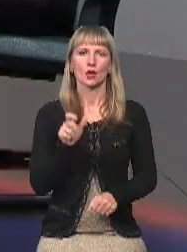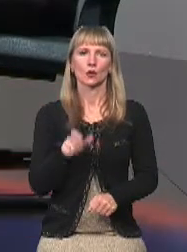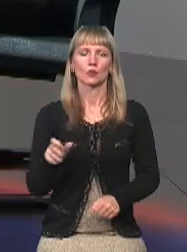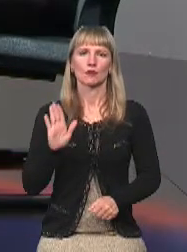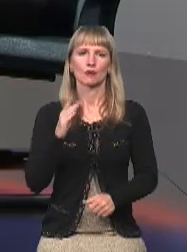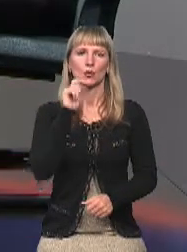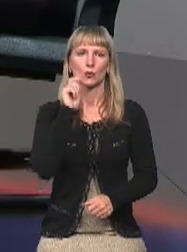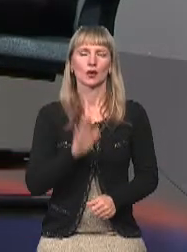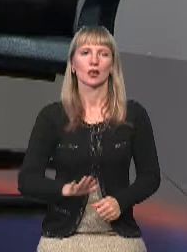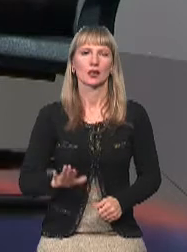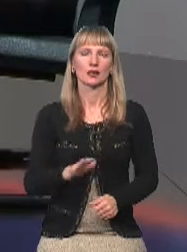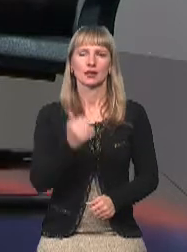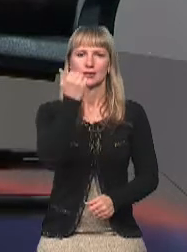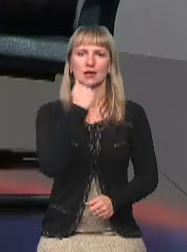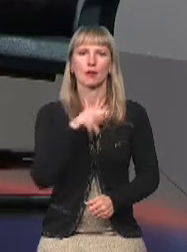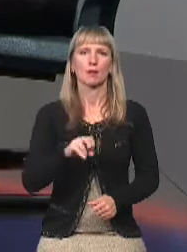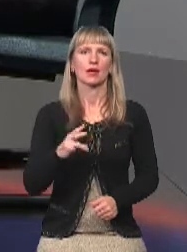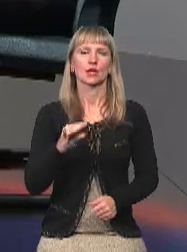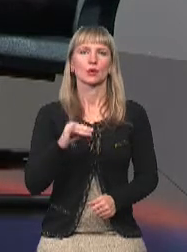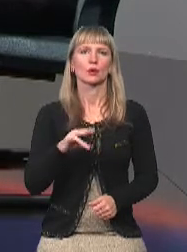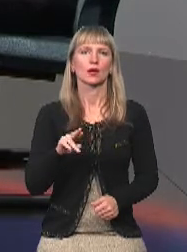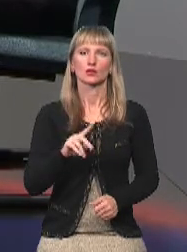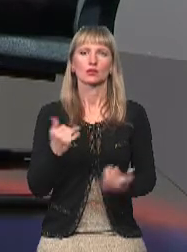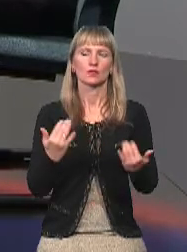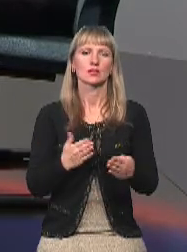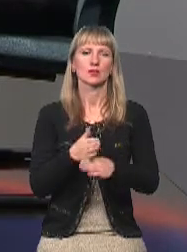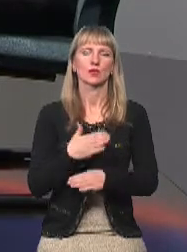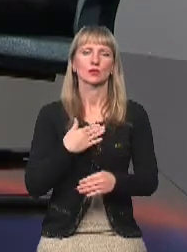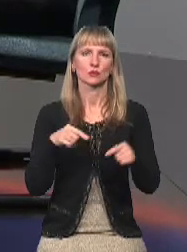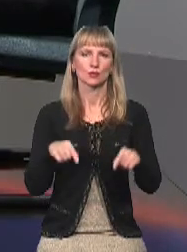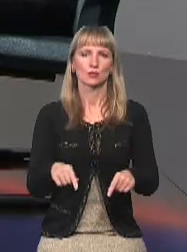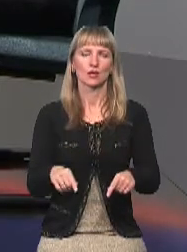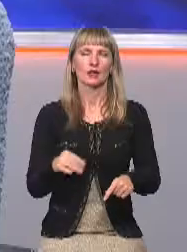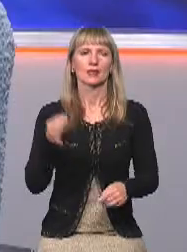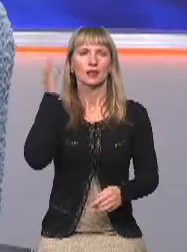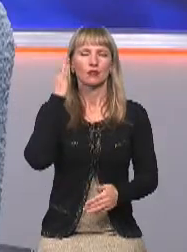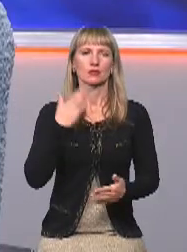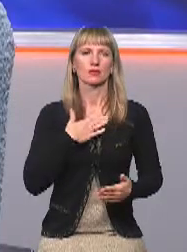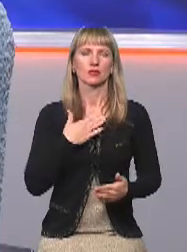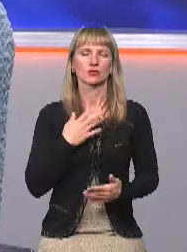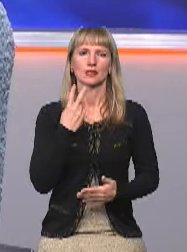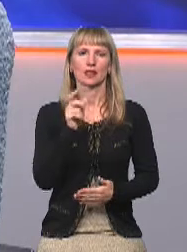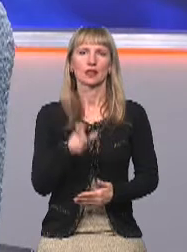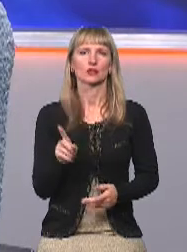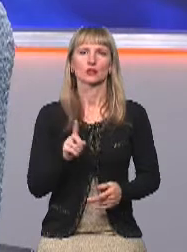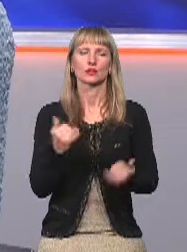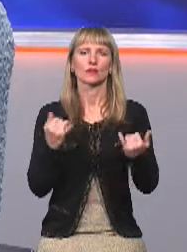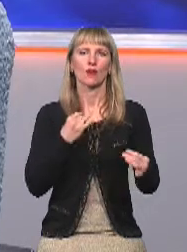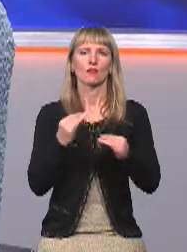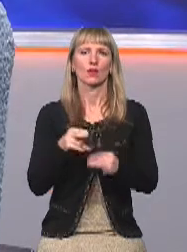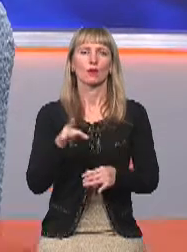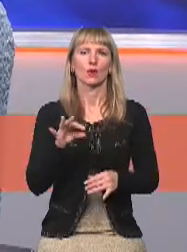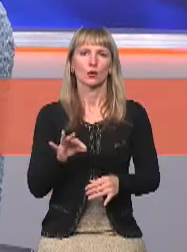Україні. Дякую, пані Юлія, що сьогодні завітали до нашої студії. Нагадую нашим телеглядачам, що сьогодні ми говорили